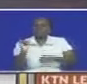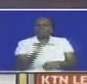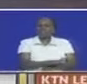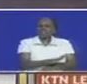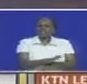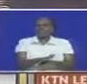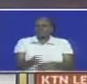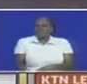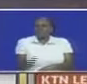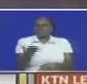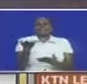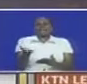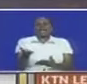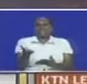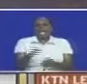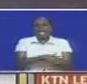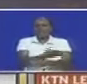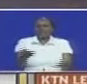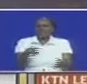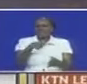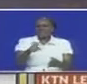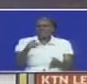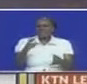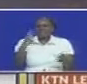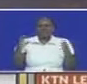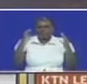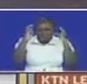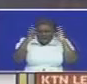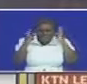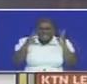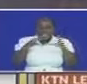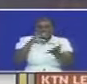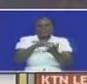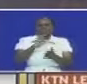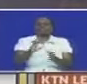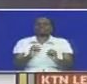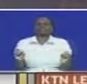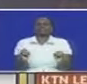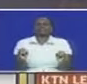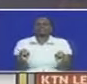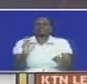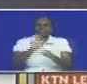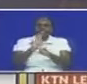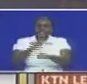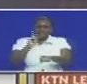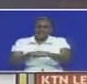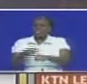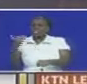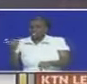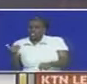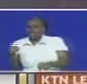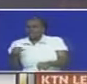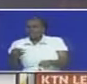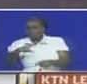na vilipuzi vikiwa vimetapakaa kila mahali bila kujali athari na hatari ya vilipuzi hivyo. Mara nyingi watoto wanaokwenda malishoni